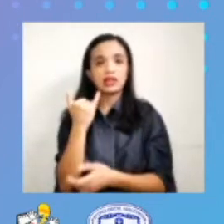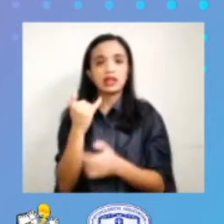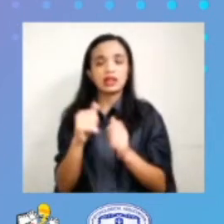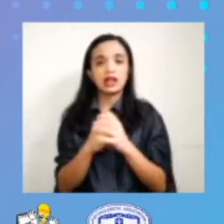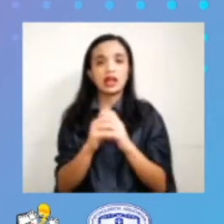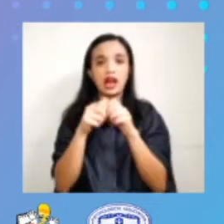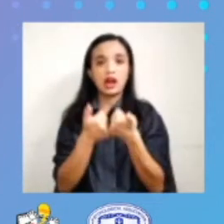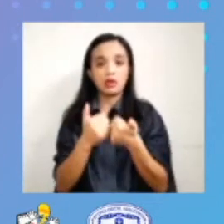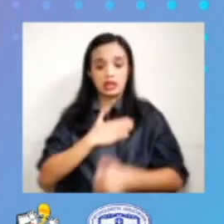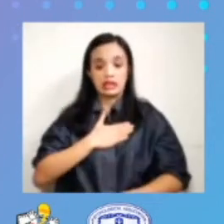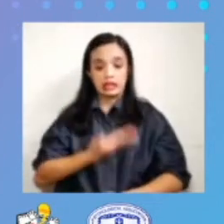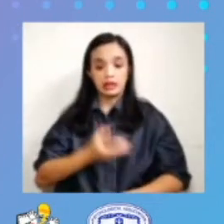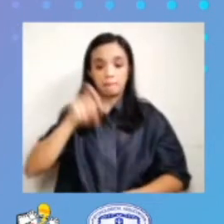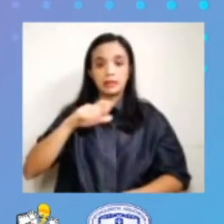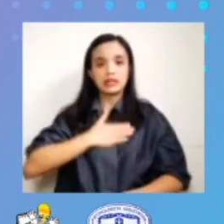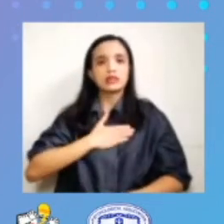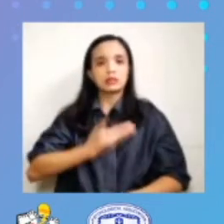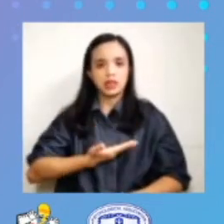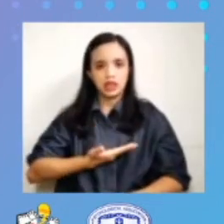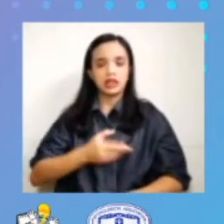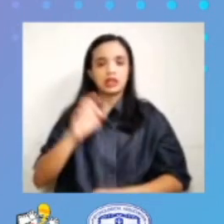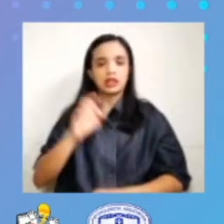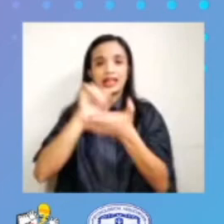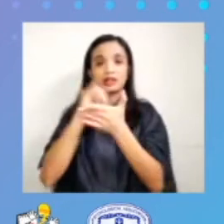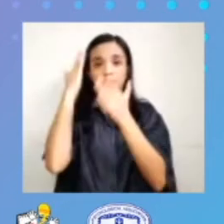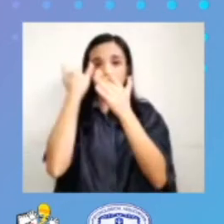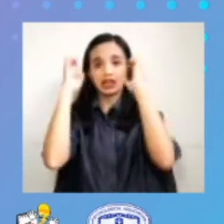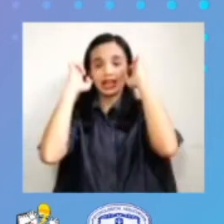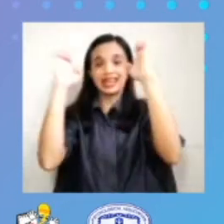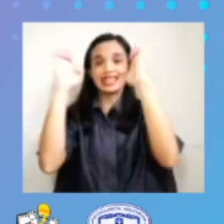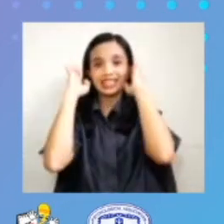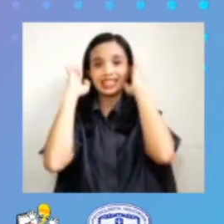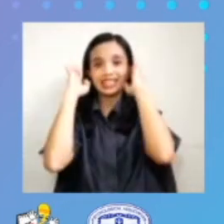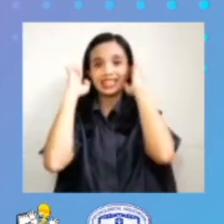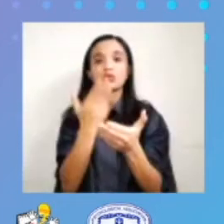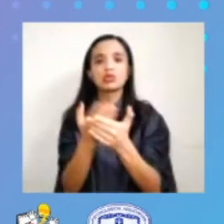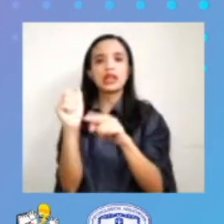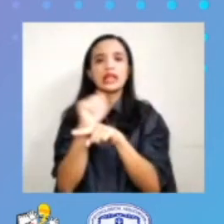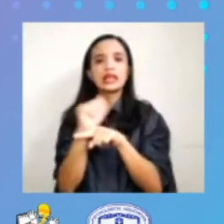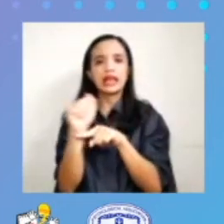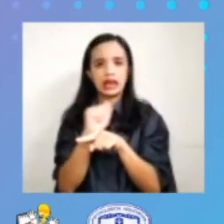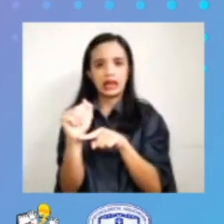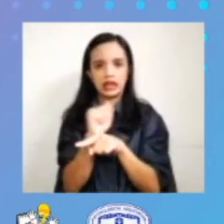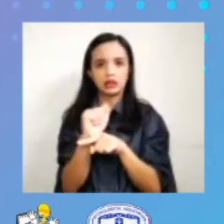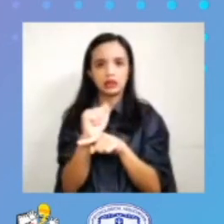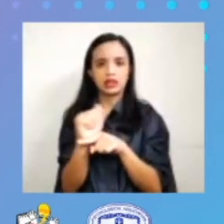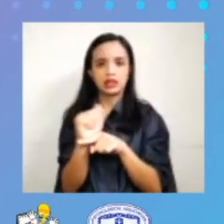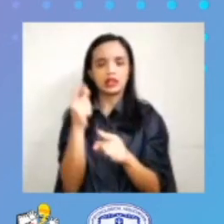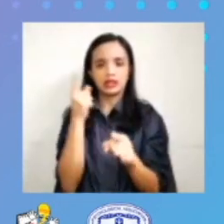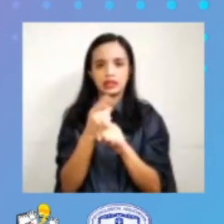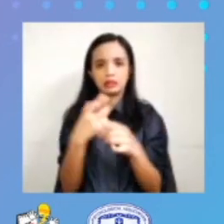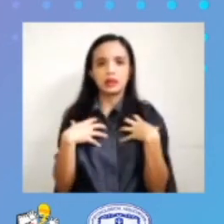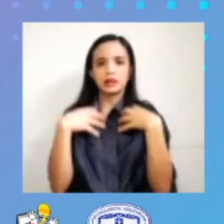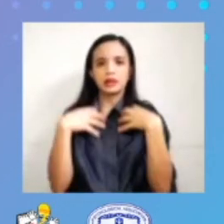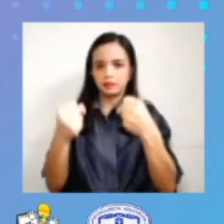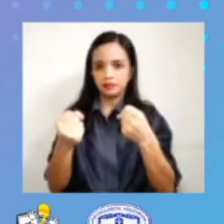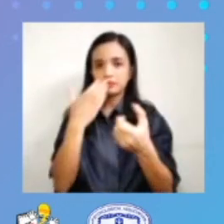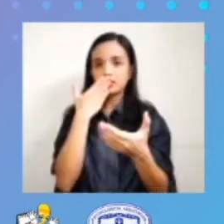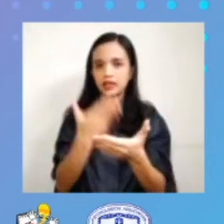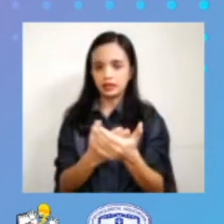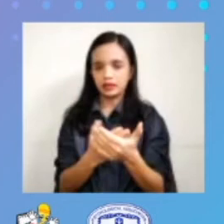pag umupo ka, kasama yan you will feel because your brain gets signal from